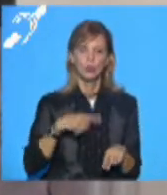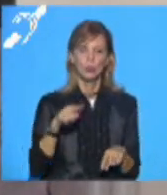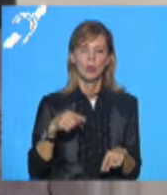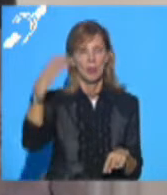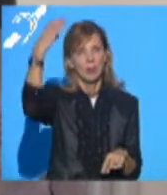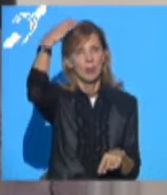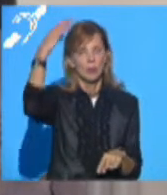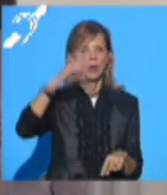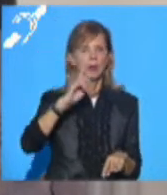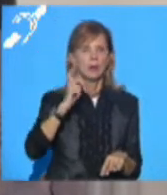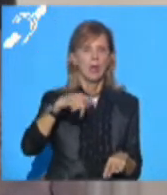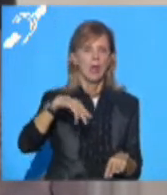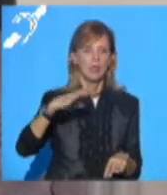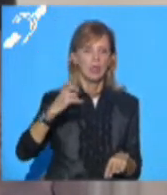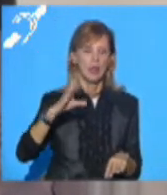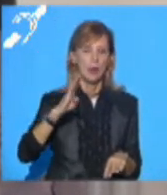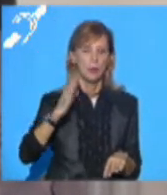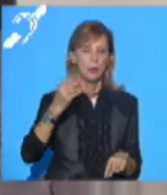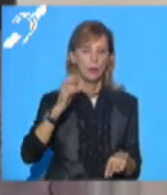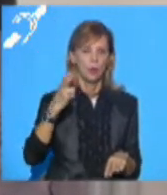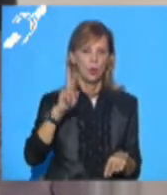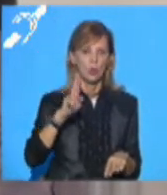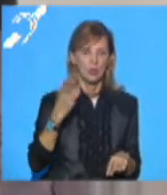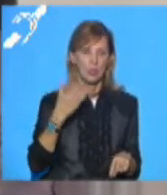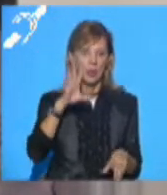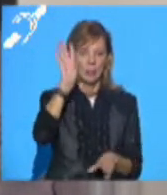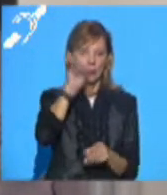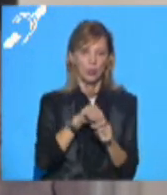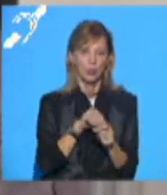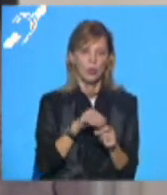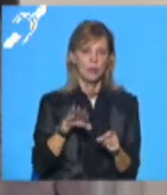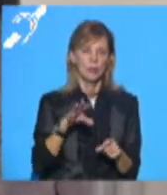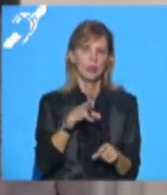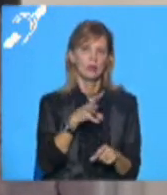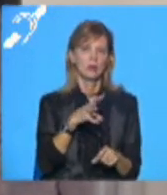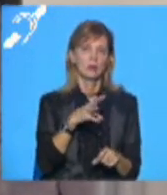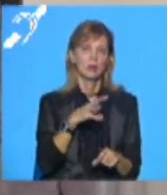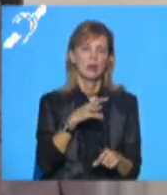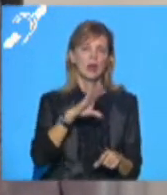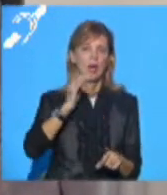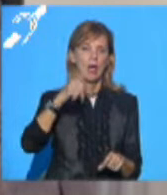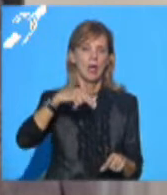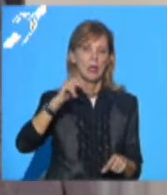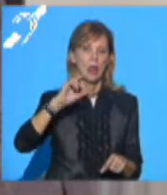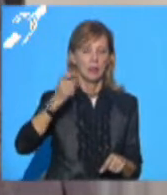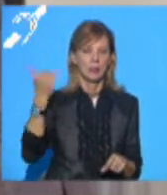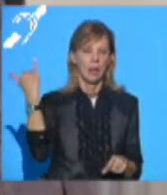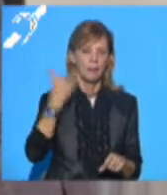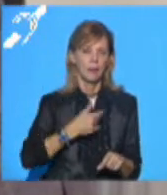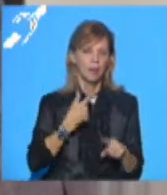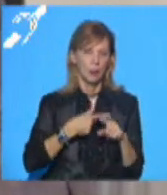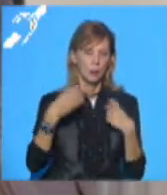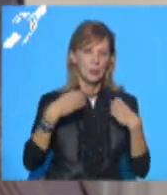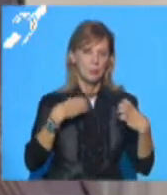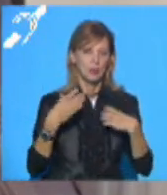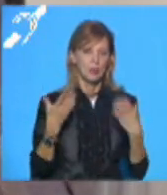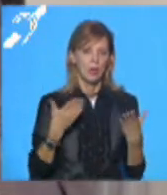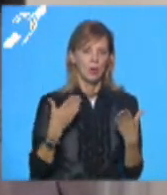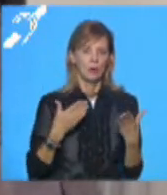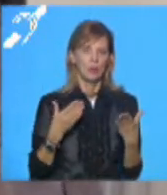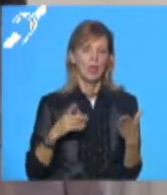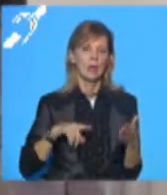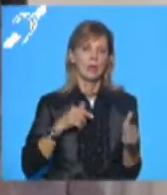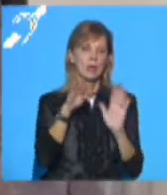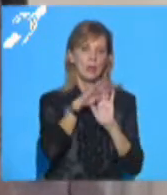regizor român care locuiește în Canada, vine tot cu un spectacol care se înscrie